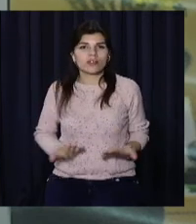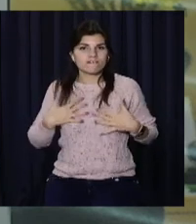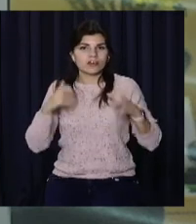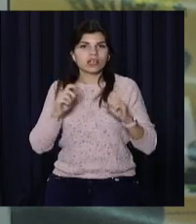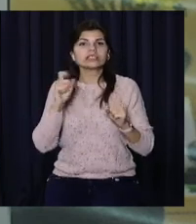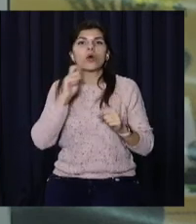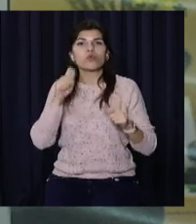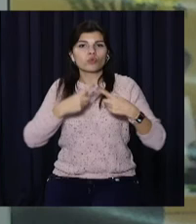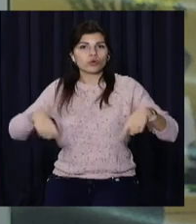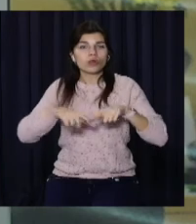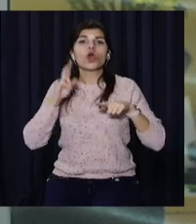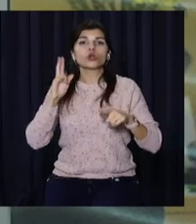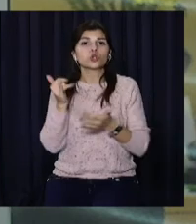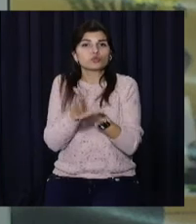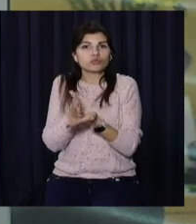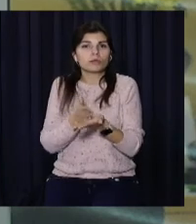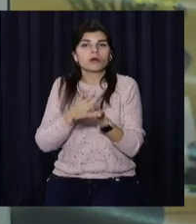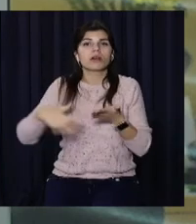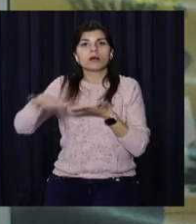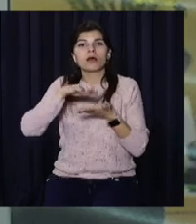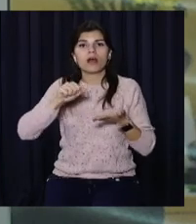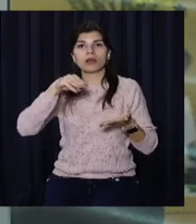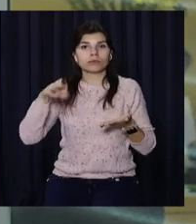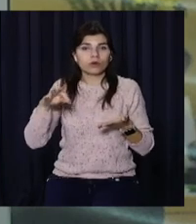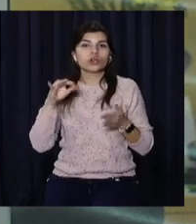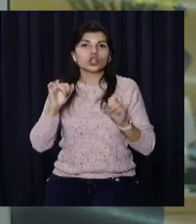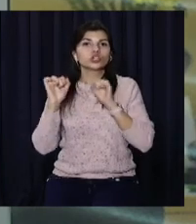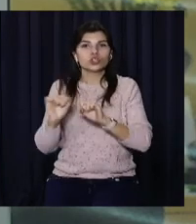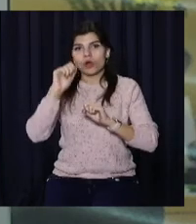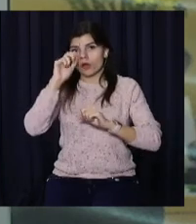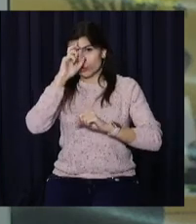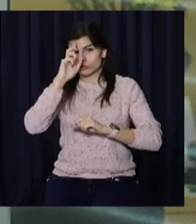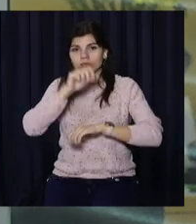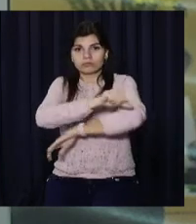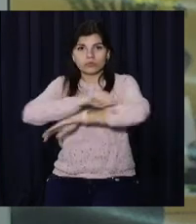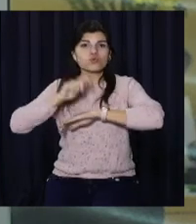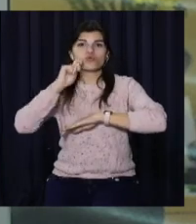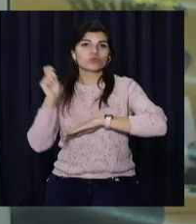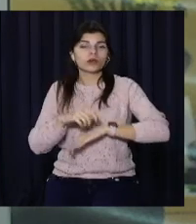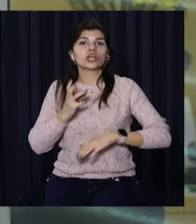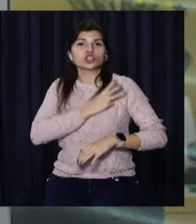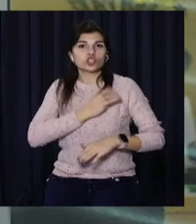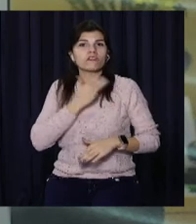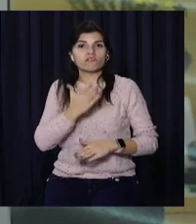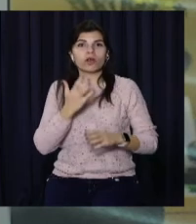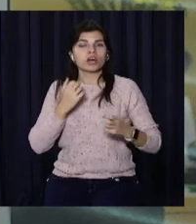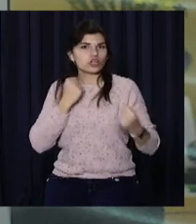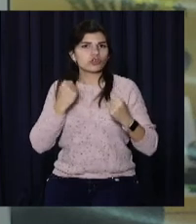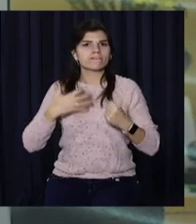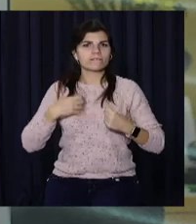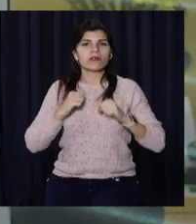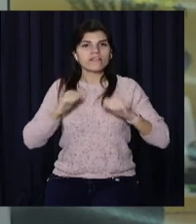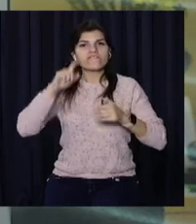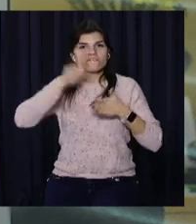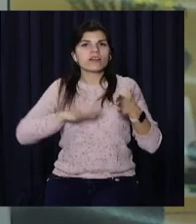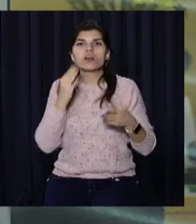та тим, хто несе військову службу в зоні бойових дій і захищає державні кордони. Бажаємо вам стійкості, впевненості та віри у